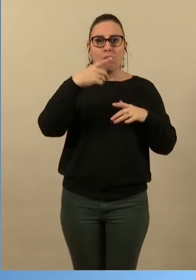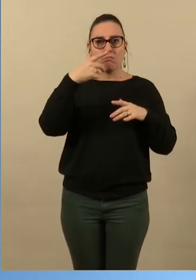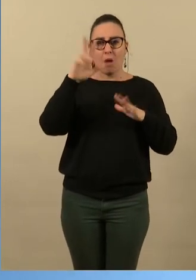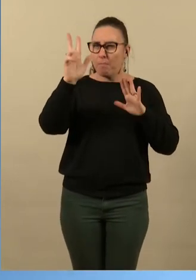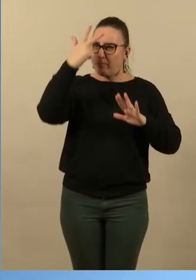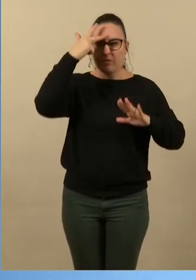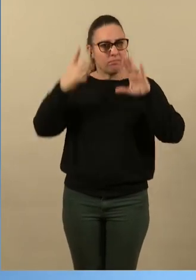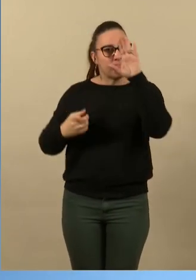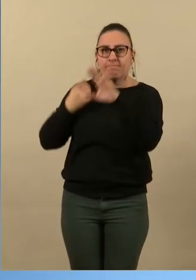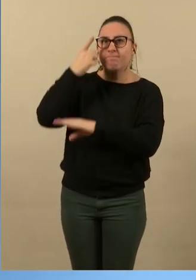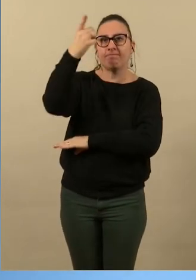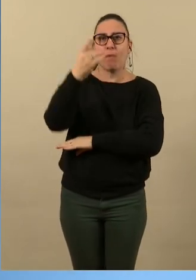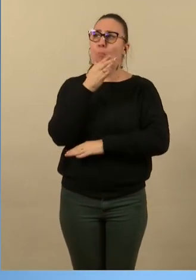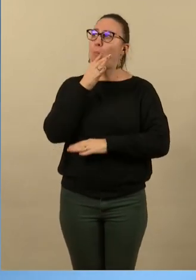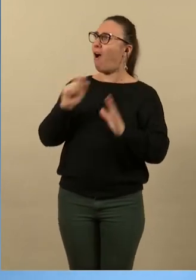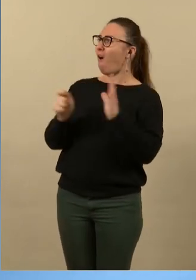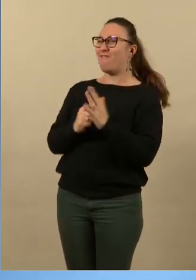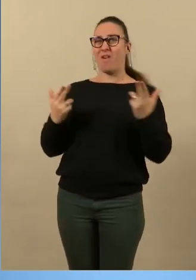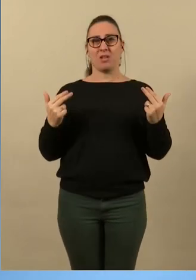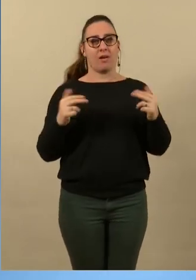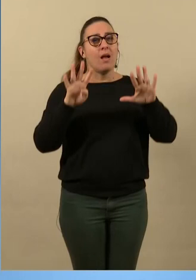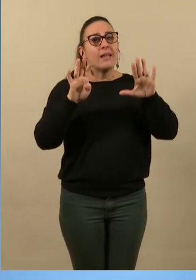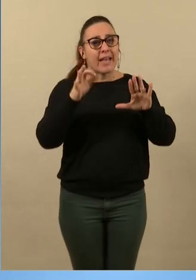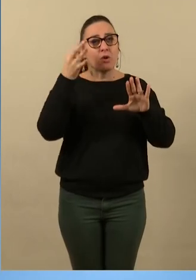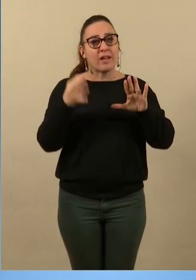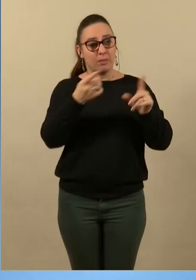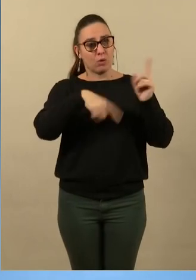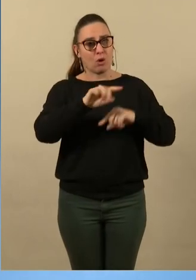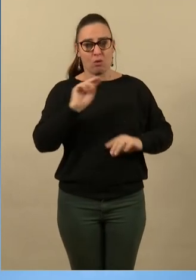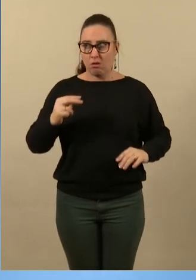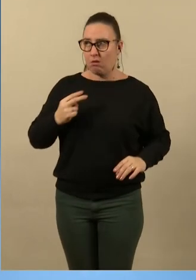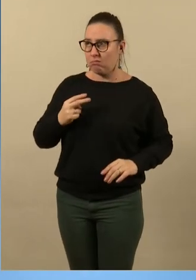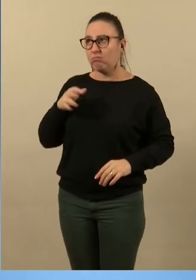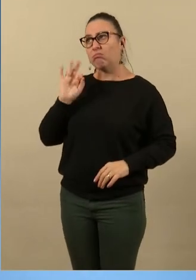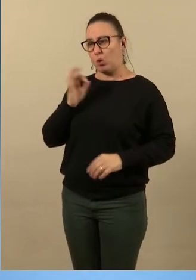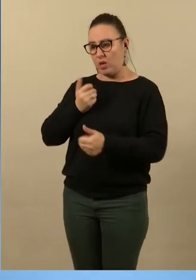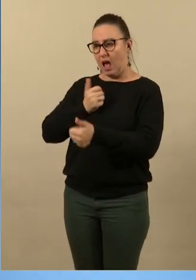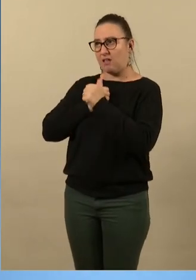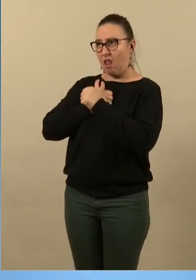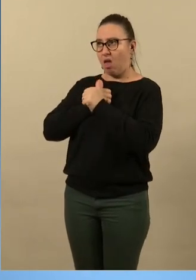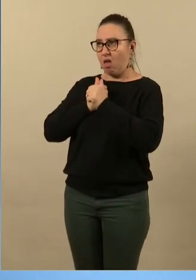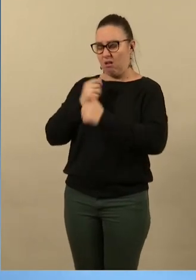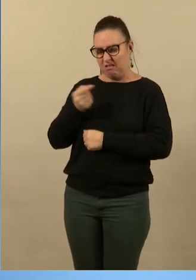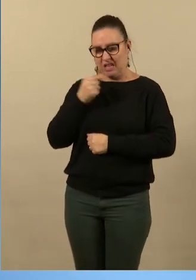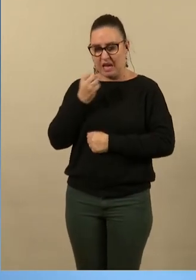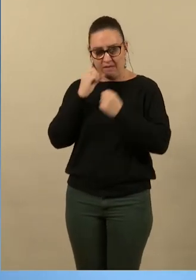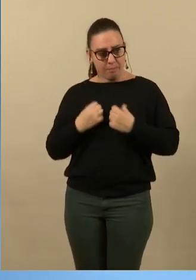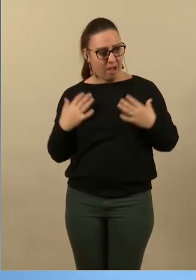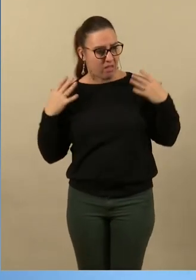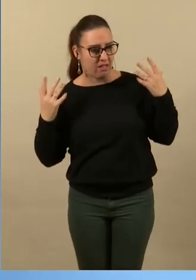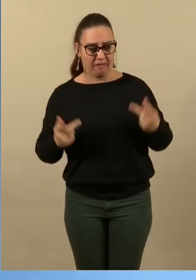violence qu'ils subissent et ils sont 90 % à estimer l'impact négatif du harcèlement sur leur bien-être